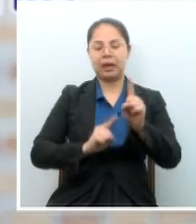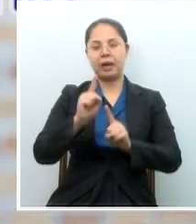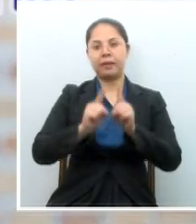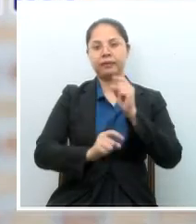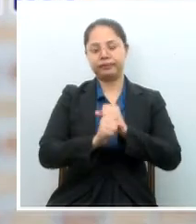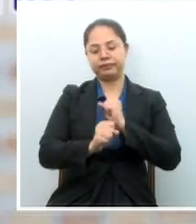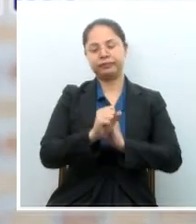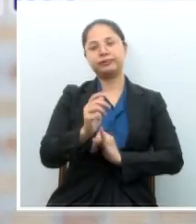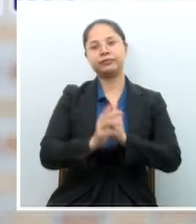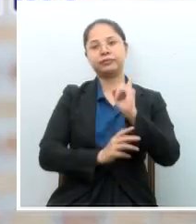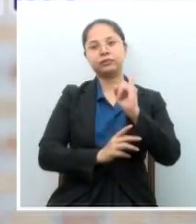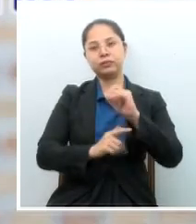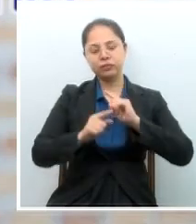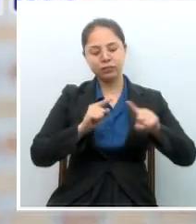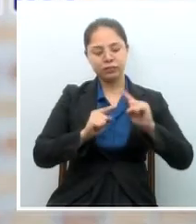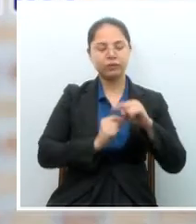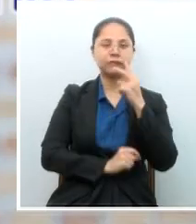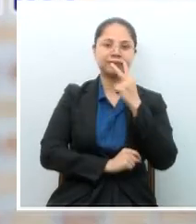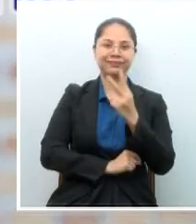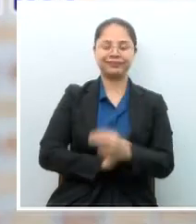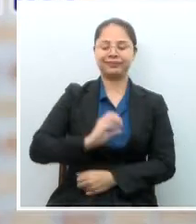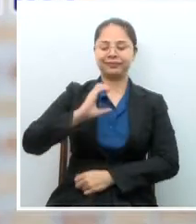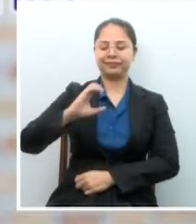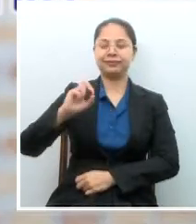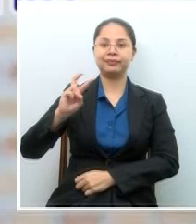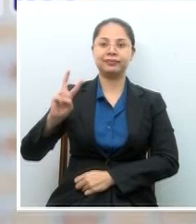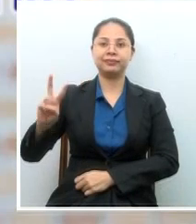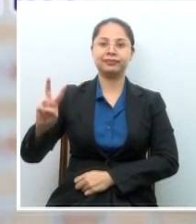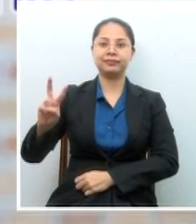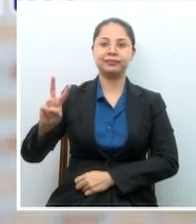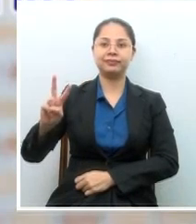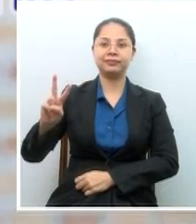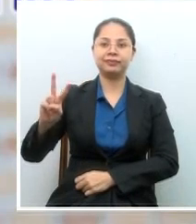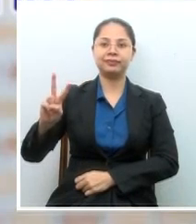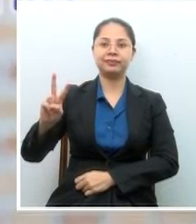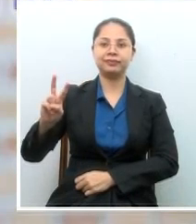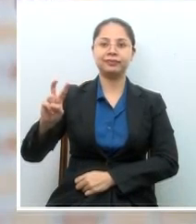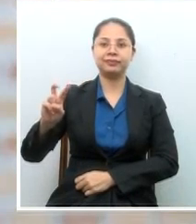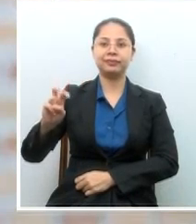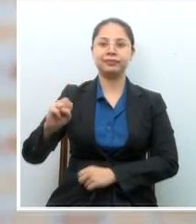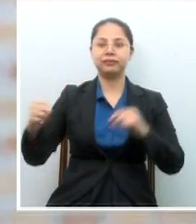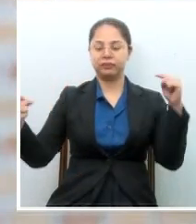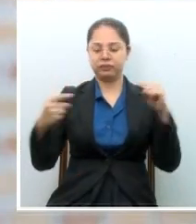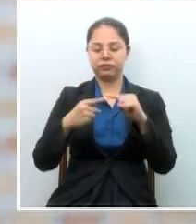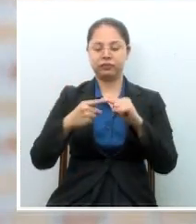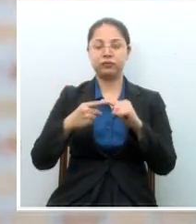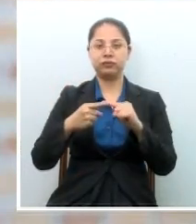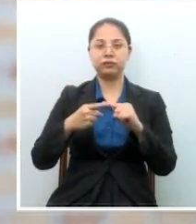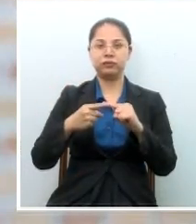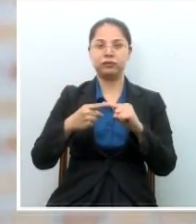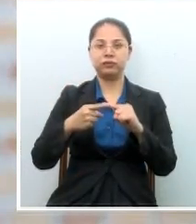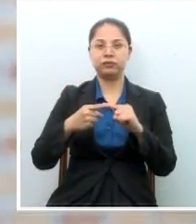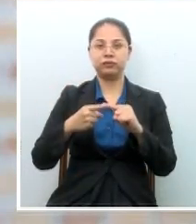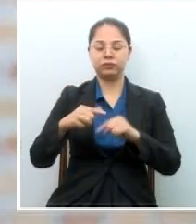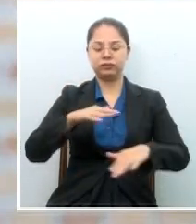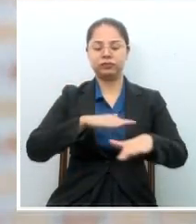าของความถูกต้องนะคะส่วน C ตัวที่2นะคะก็คือcontextualizing เป็นการน